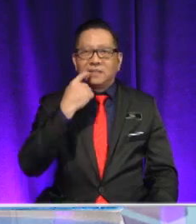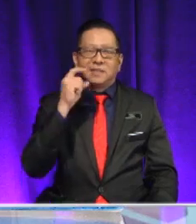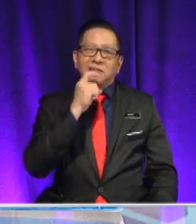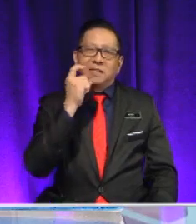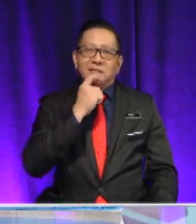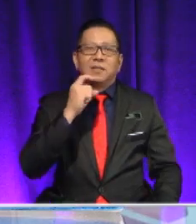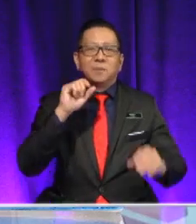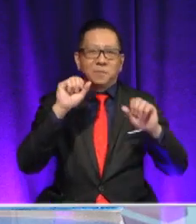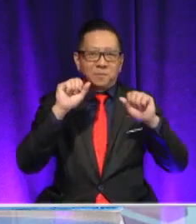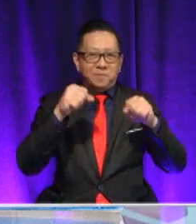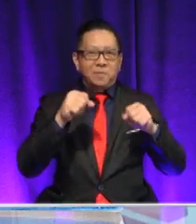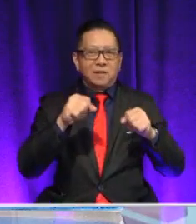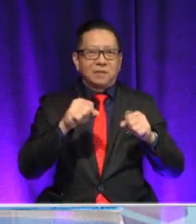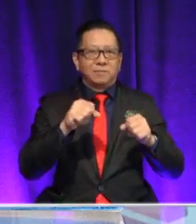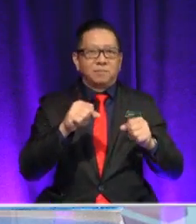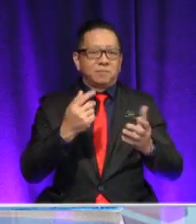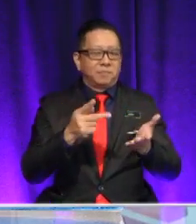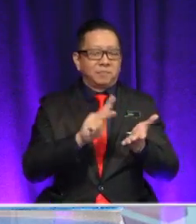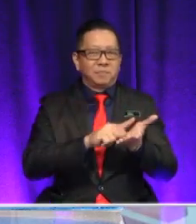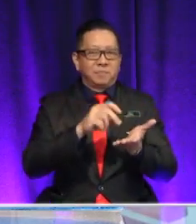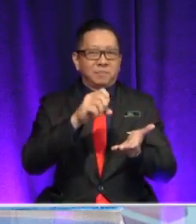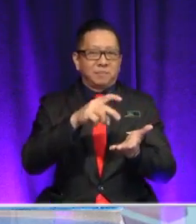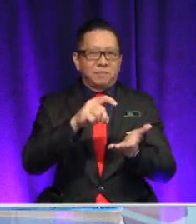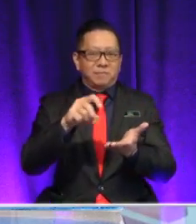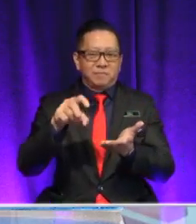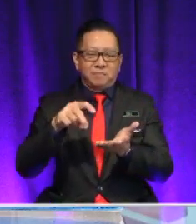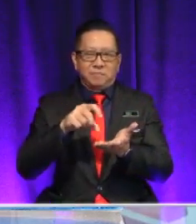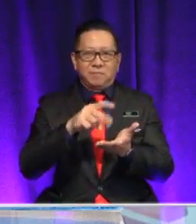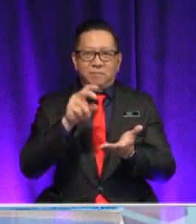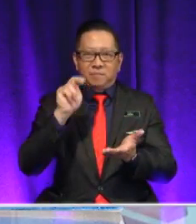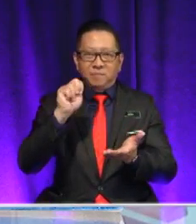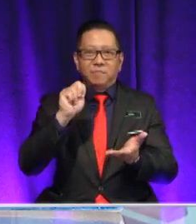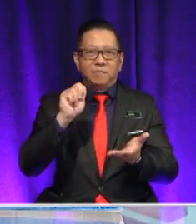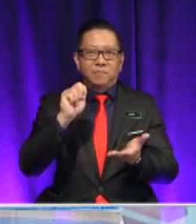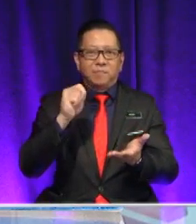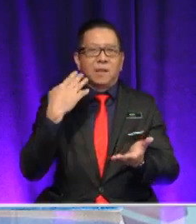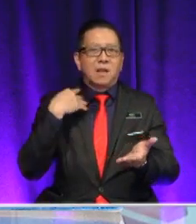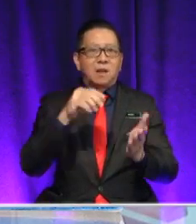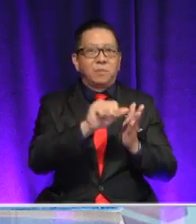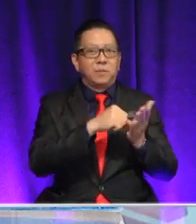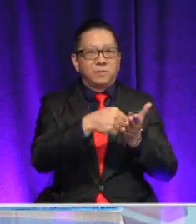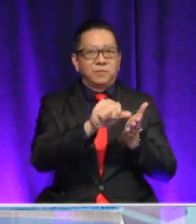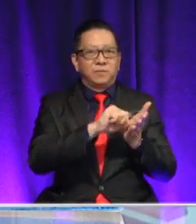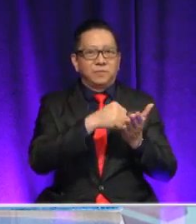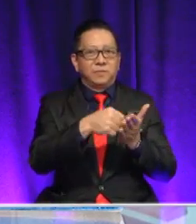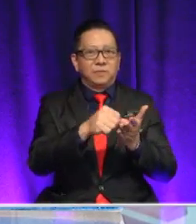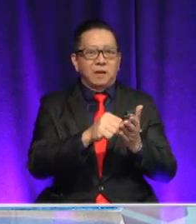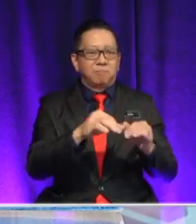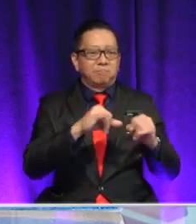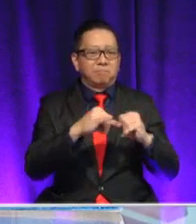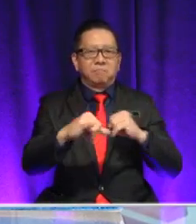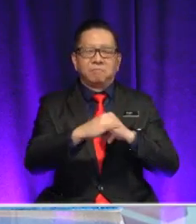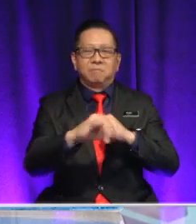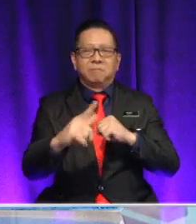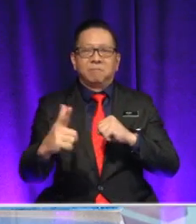untuk kesan-kesan pada kita punya karya nanti Oke kita ada brush yang enggak sini ada berbagai saes